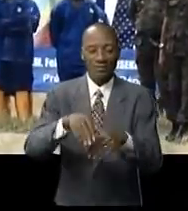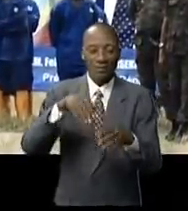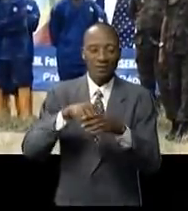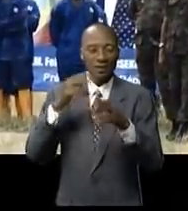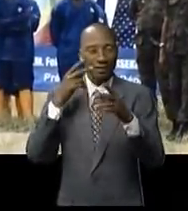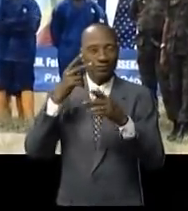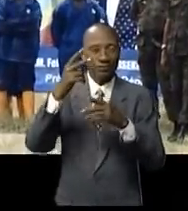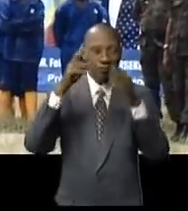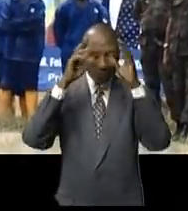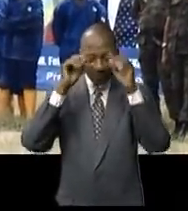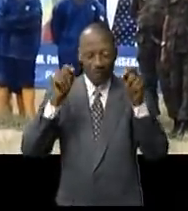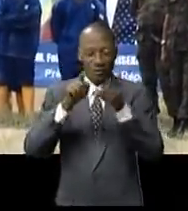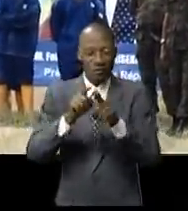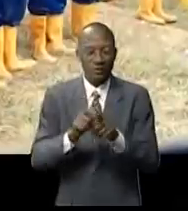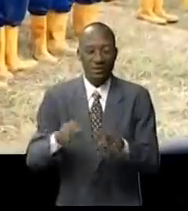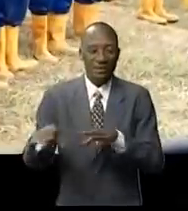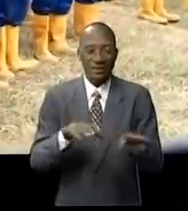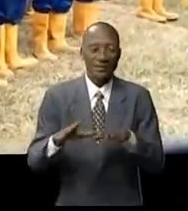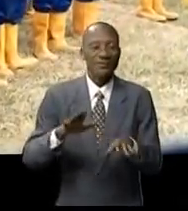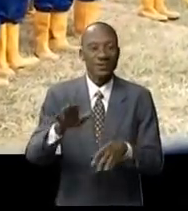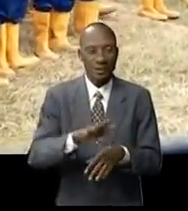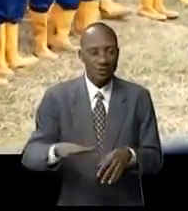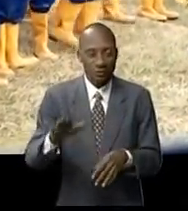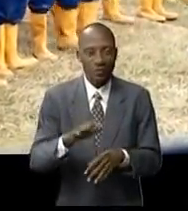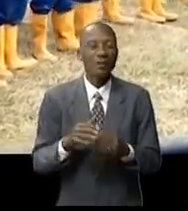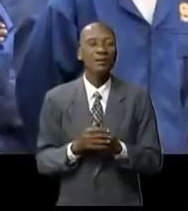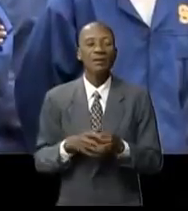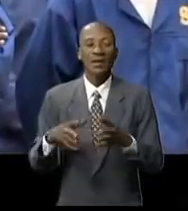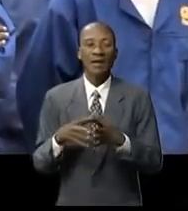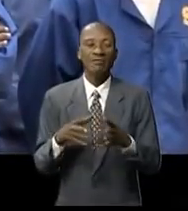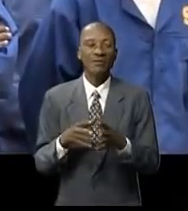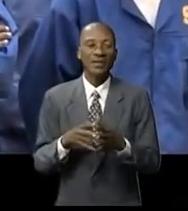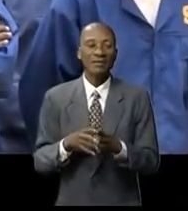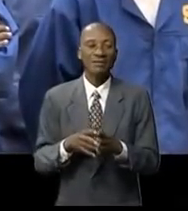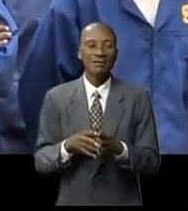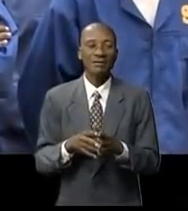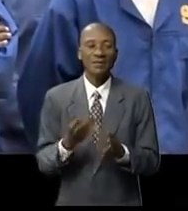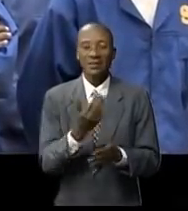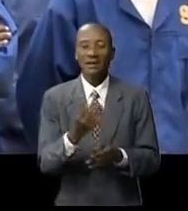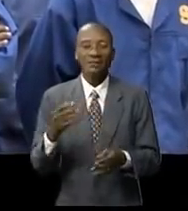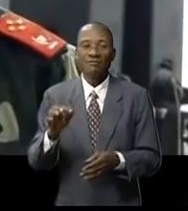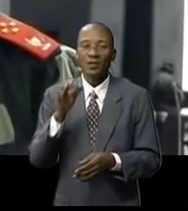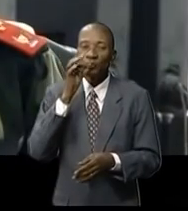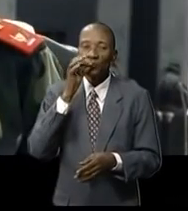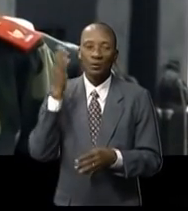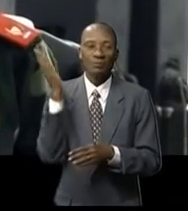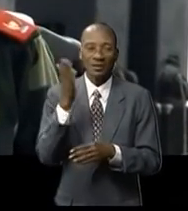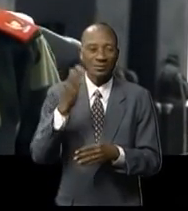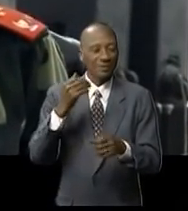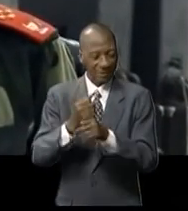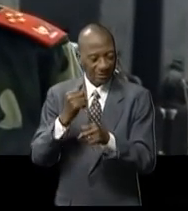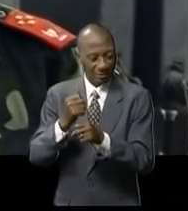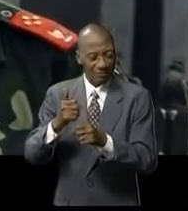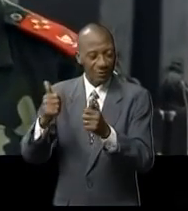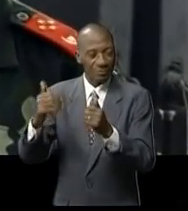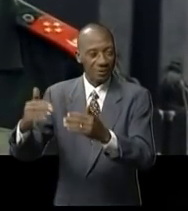main-d'œuvre du service national, constitué également des anciens Kuluna, aujourd'hui reconvertis grâce à un bon encadrement. Le général Célestin Mbala